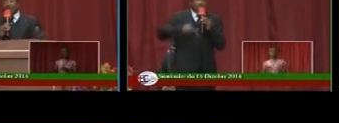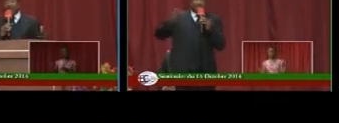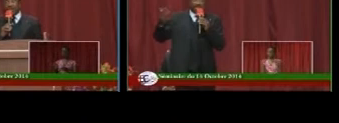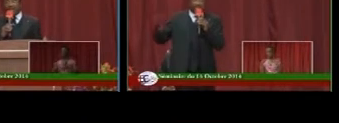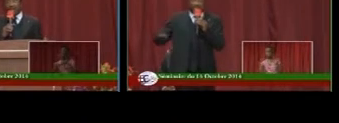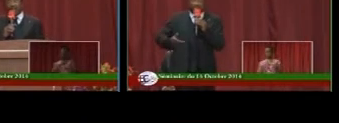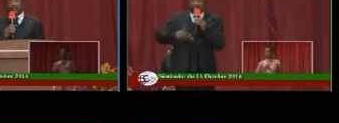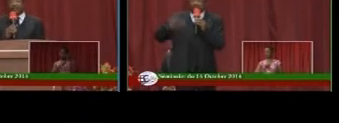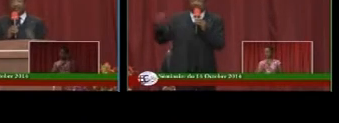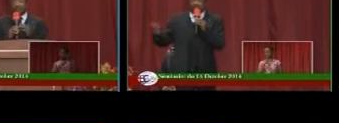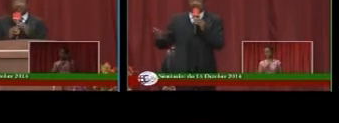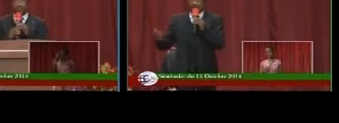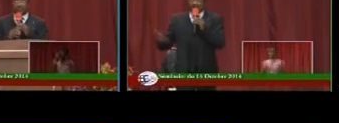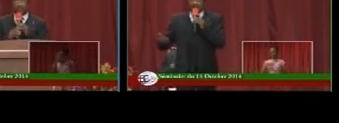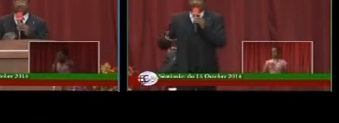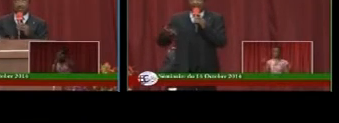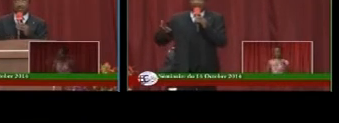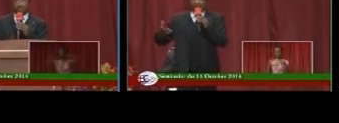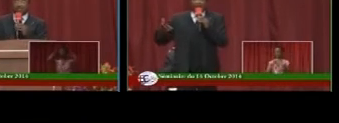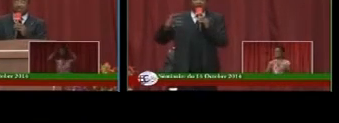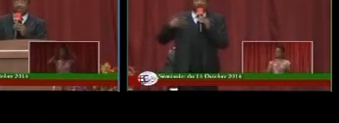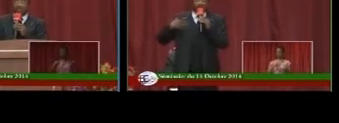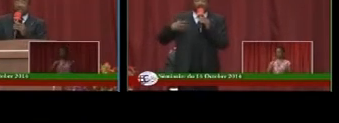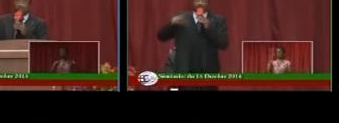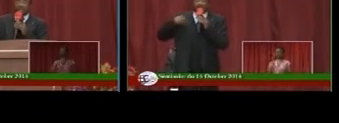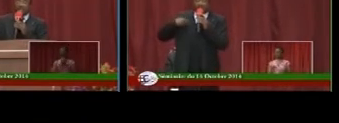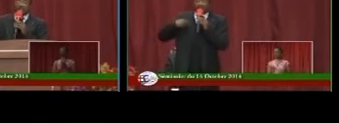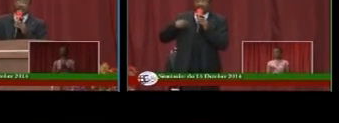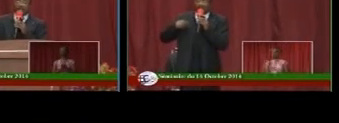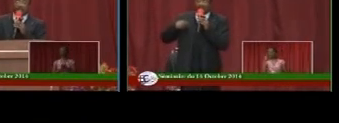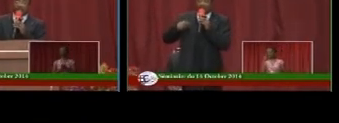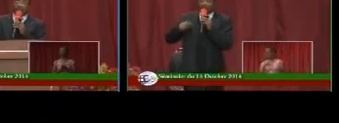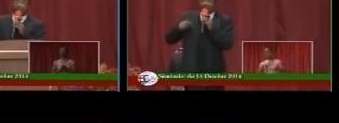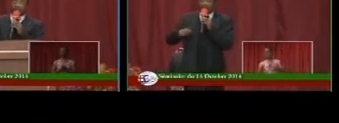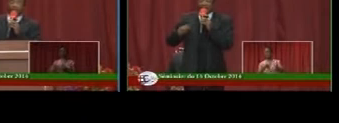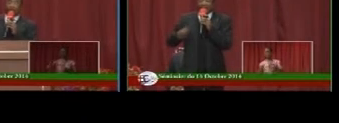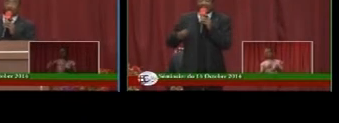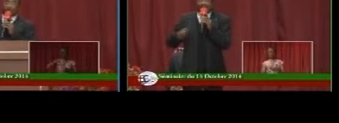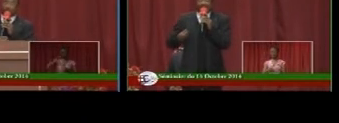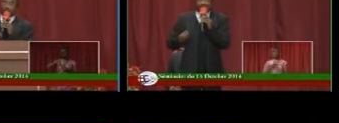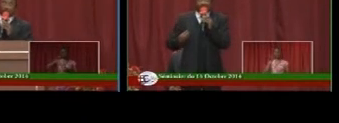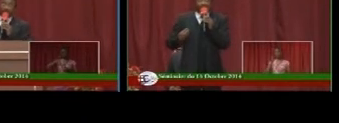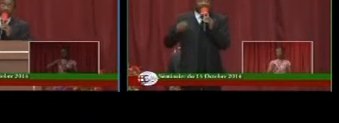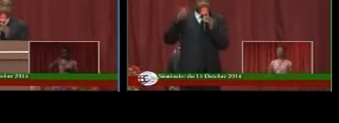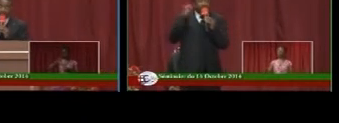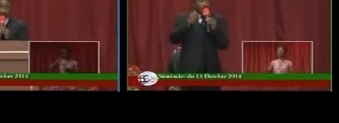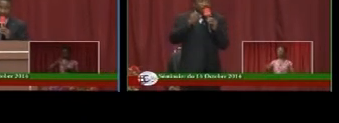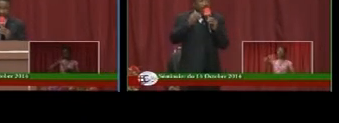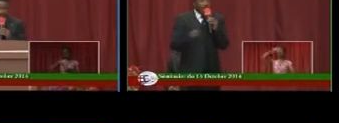que je terminerai aujourd'hui, mais bon, avec le concours de l'église, peut-être que je pourrais continuer un autre dimanche si je ne termine pas